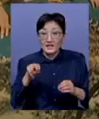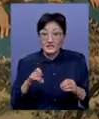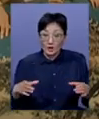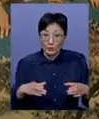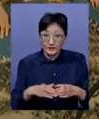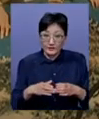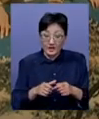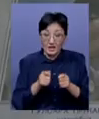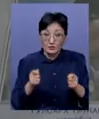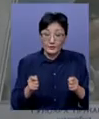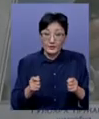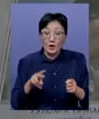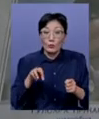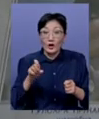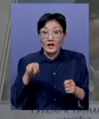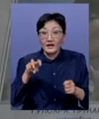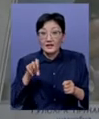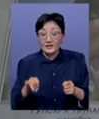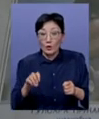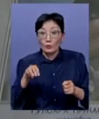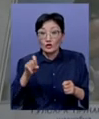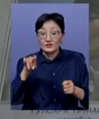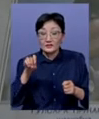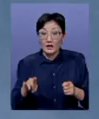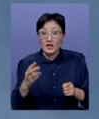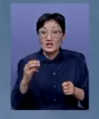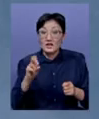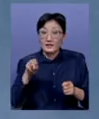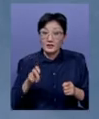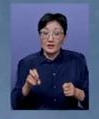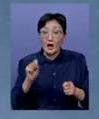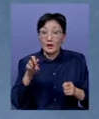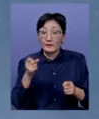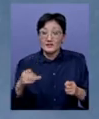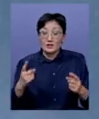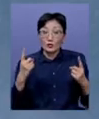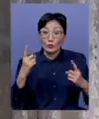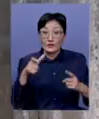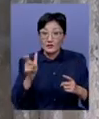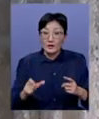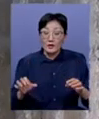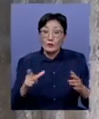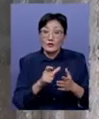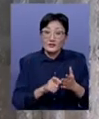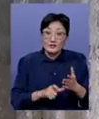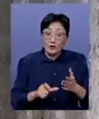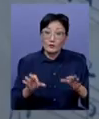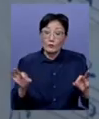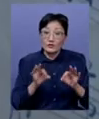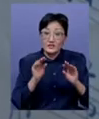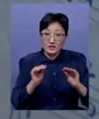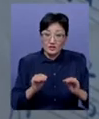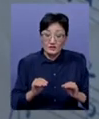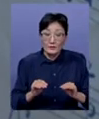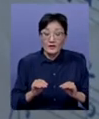құрған. Сонымен қатар ол Мұқағали Мақатаев, Мұхтар Әуезов, Шәкен Айманов, Абай секілді ұлы тұлғалардың шығармаларына әуендер жазған